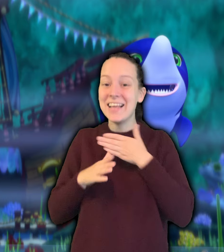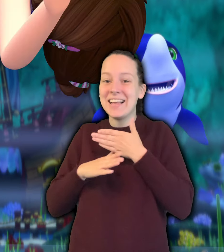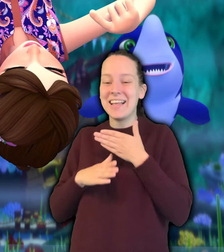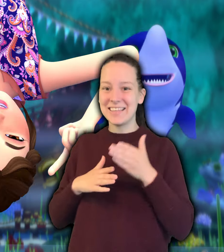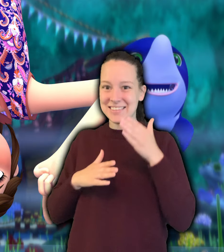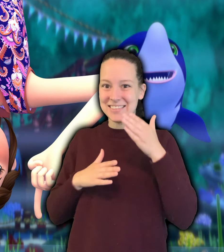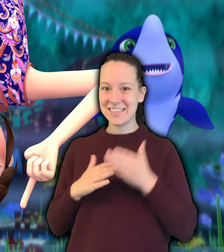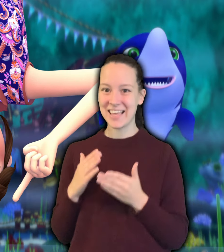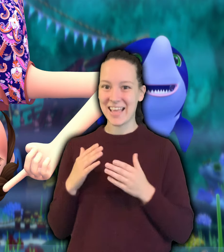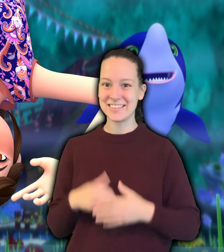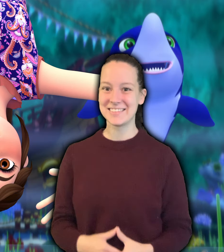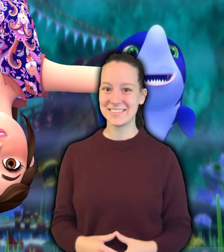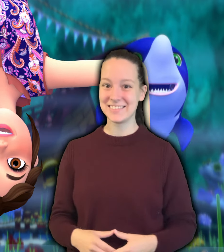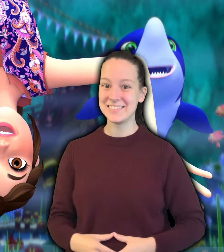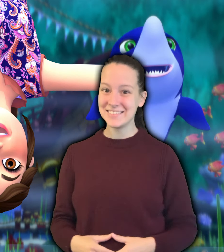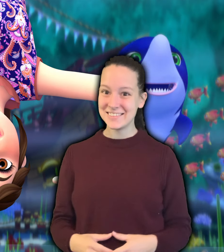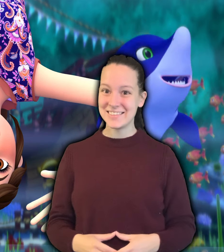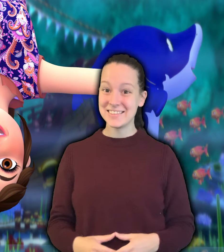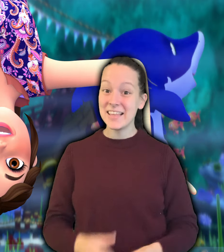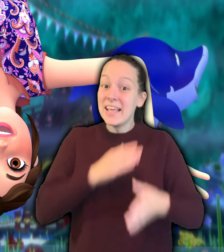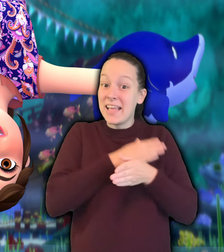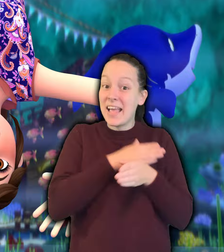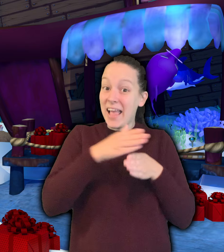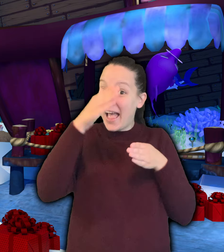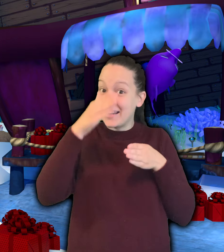踊ろ終わり